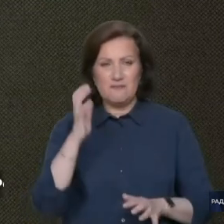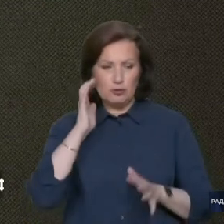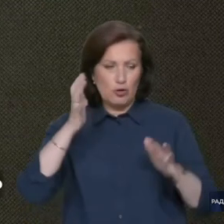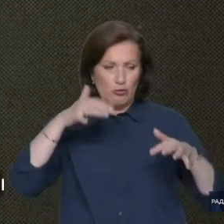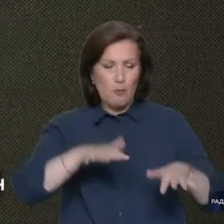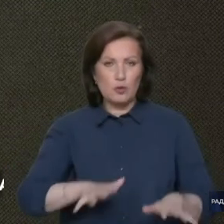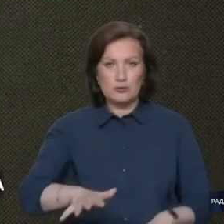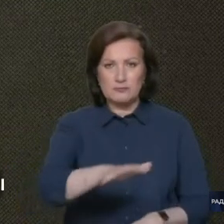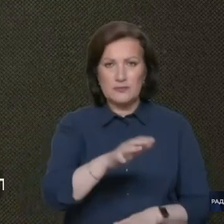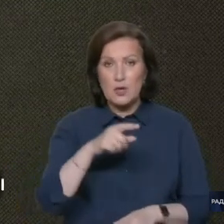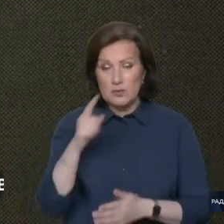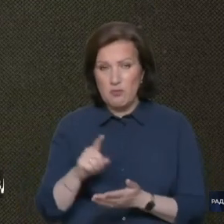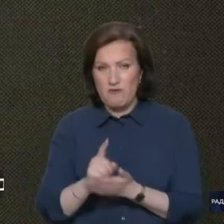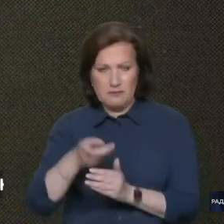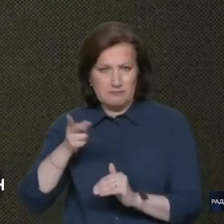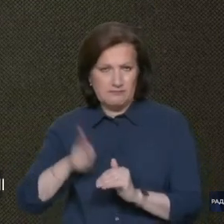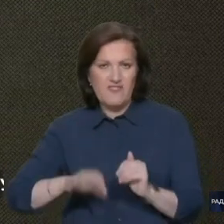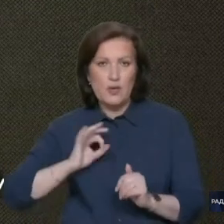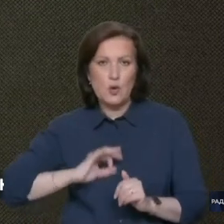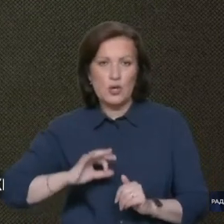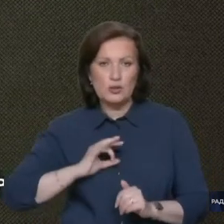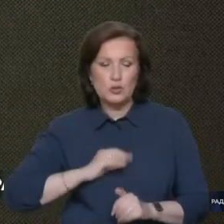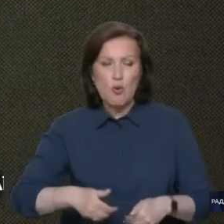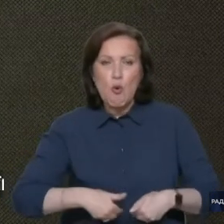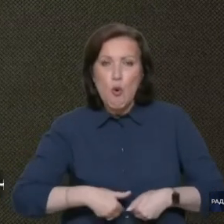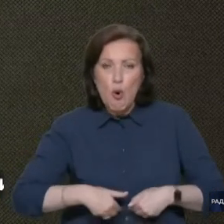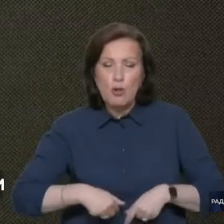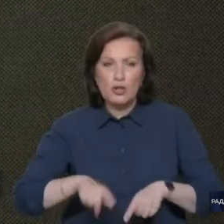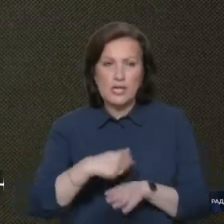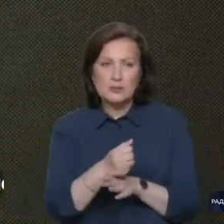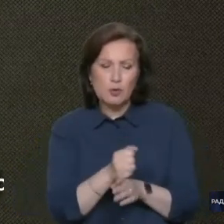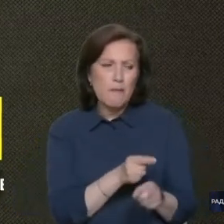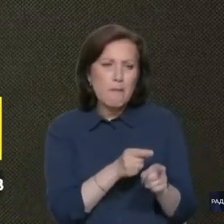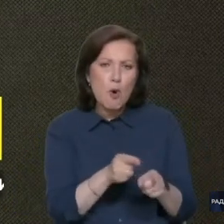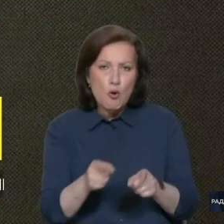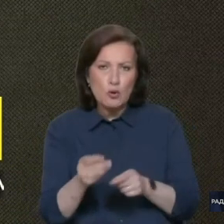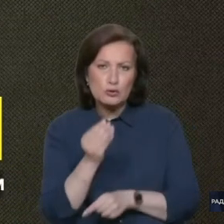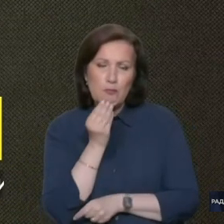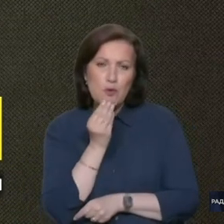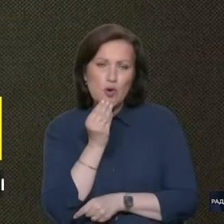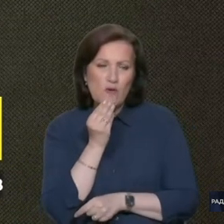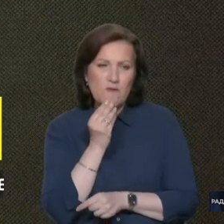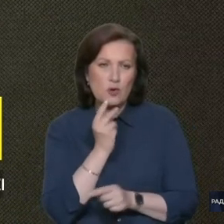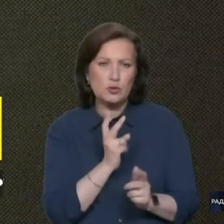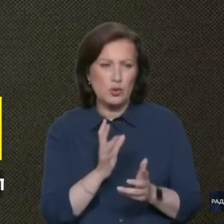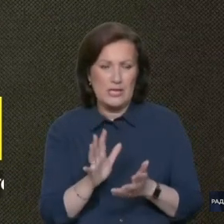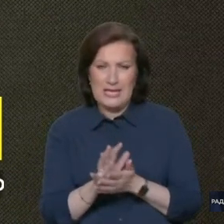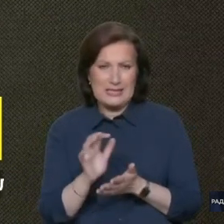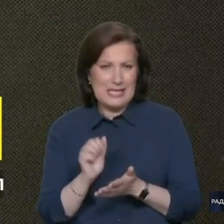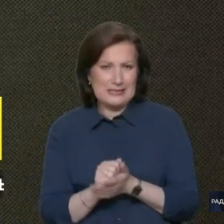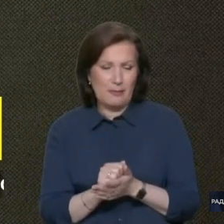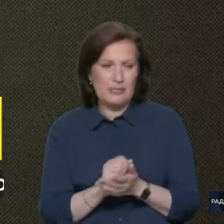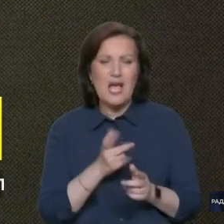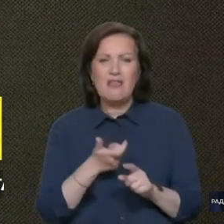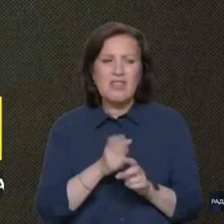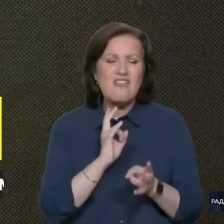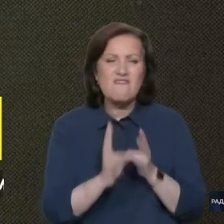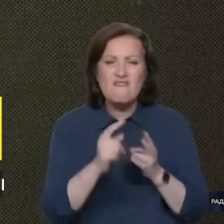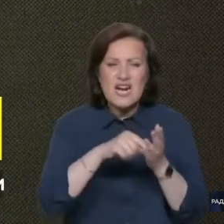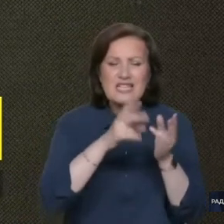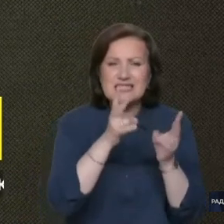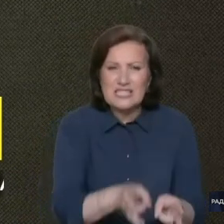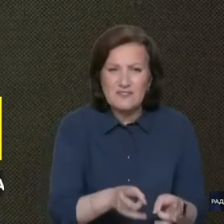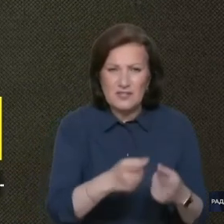регіоні. Росія повинна припинити використовувати голод як зброю та погрожувати продовольчою нестабільністю найуразливішим людям у